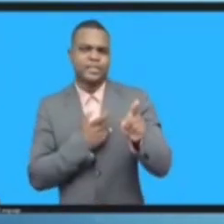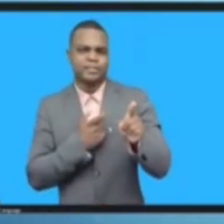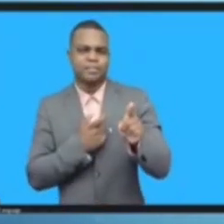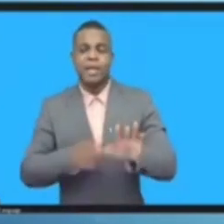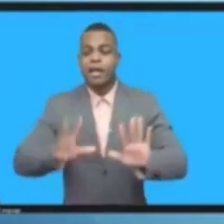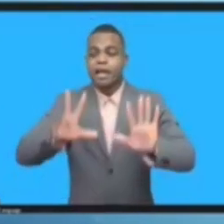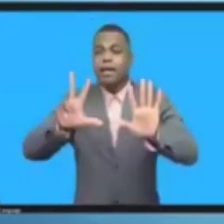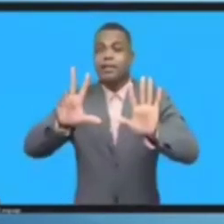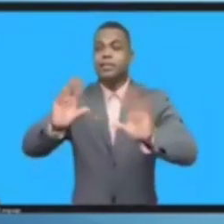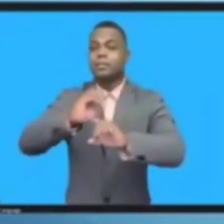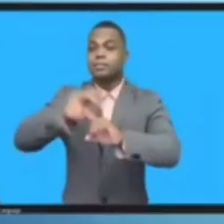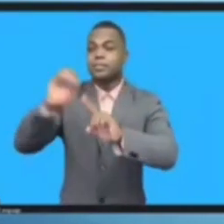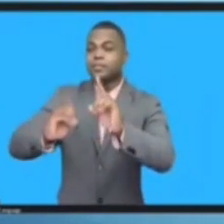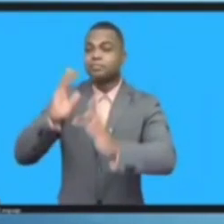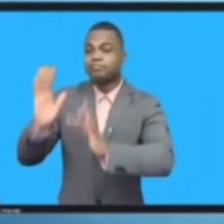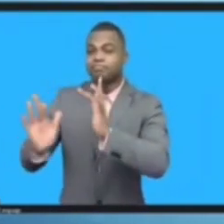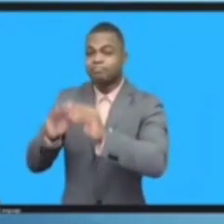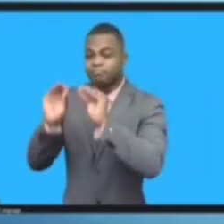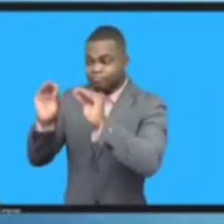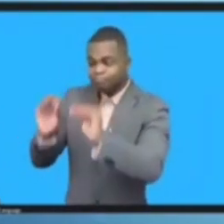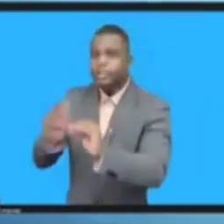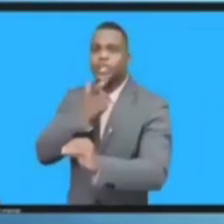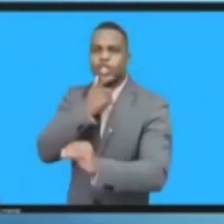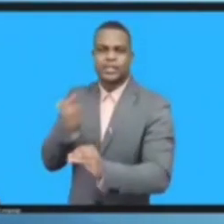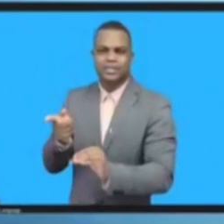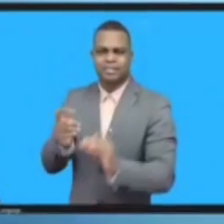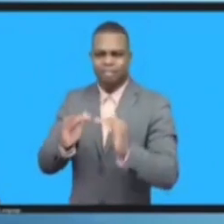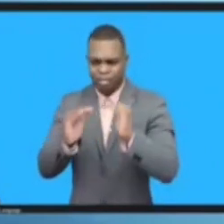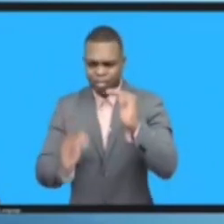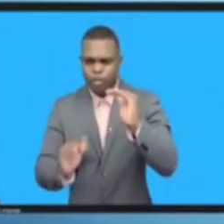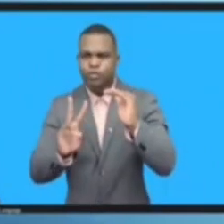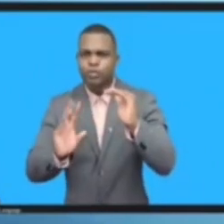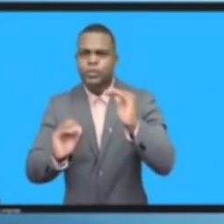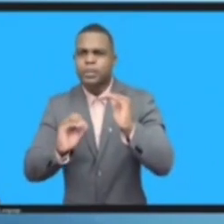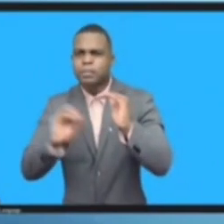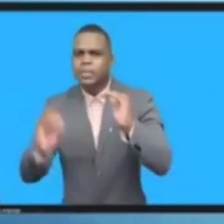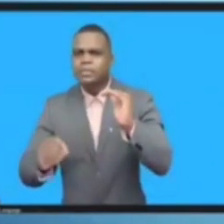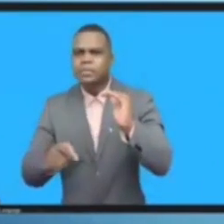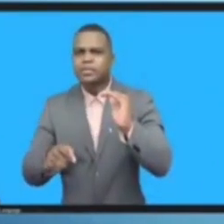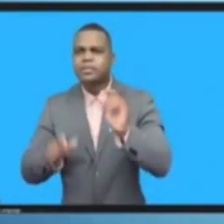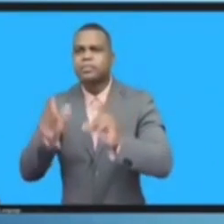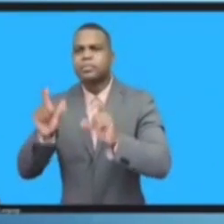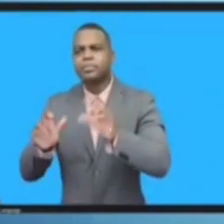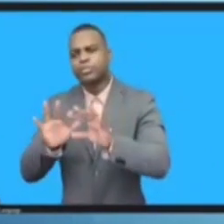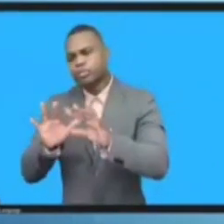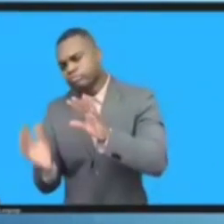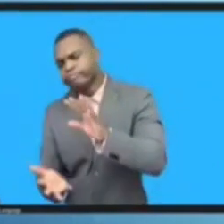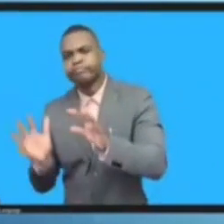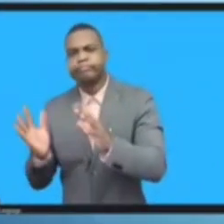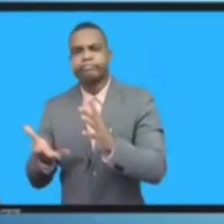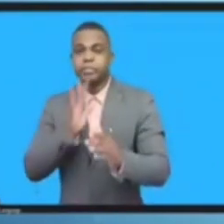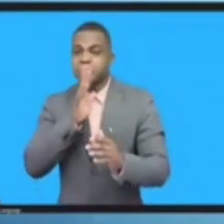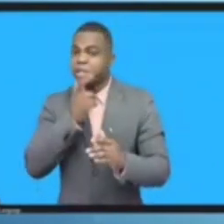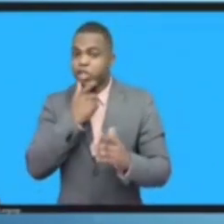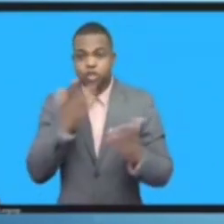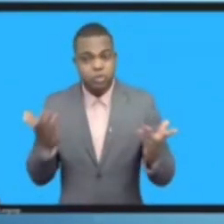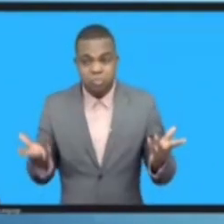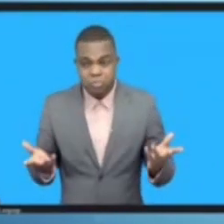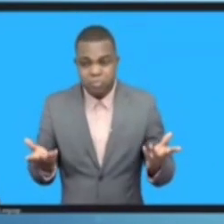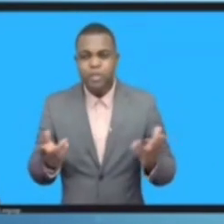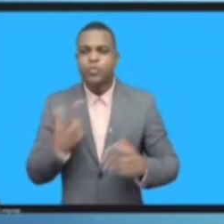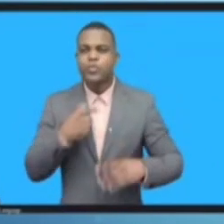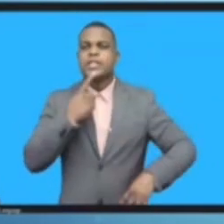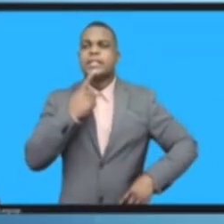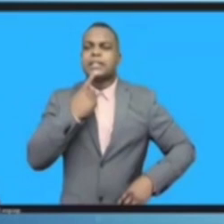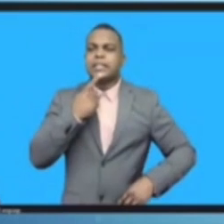L'un des changements transformateurs à l'avenir serait de pouvoir adapter l'Internet à la diversité du monde,